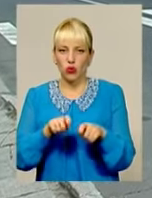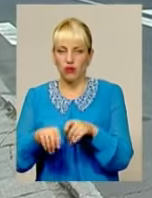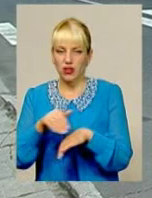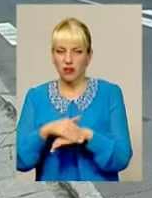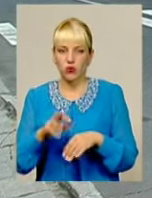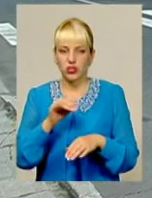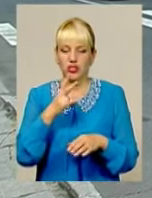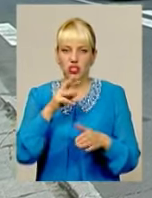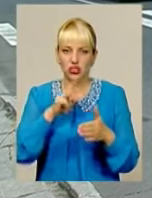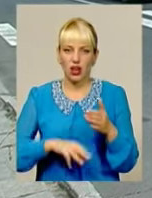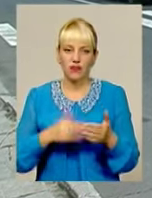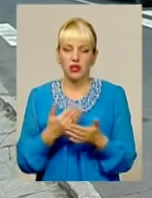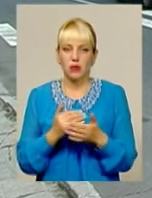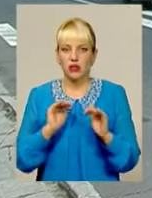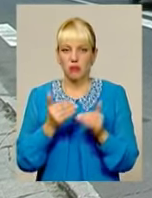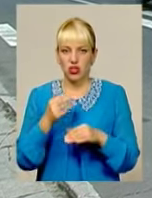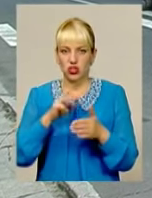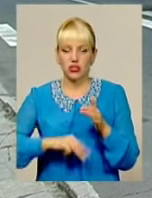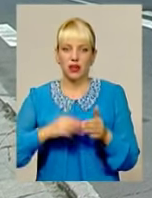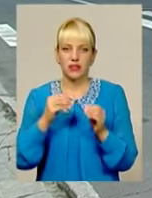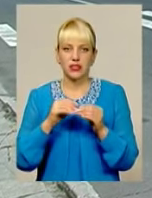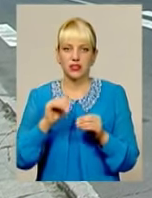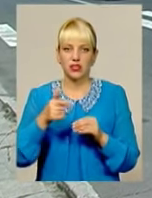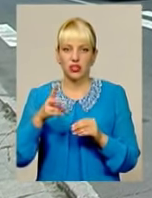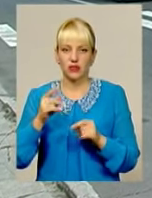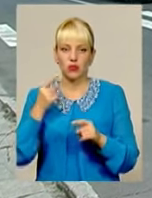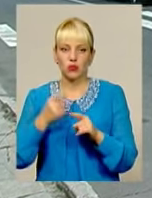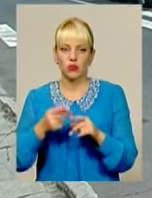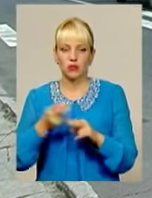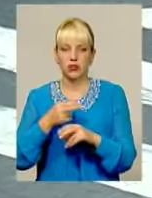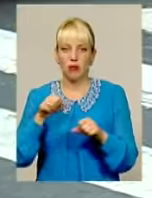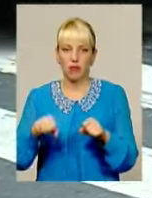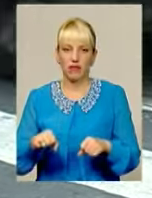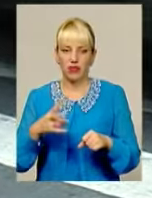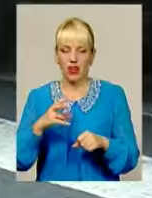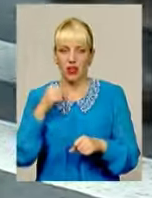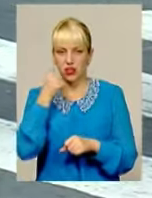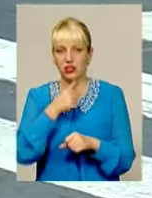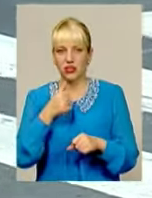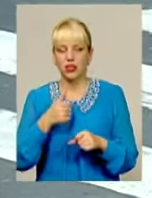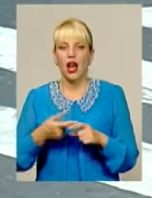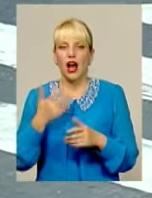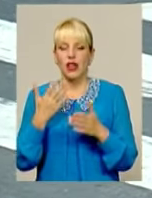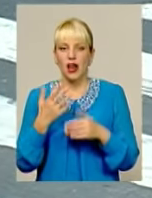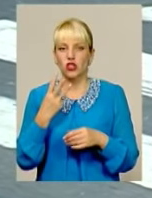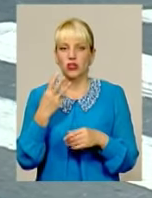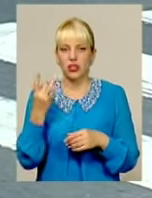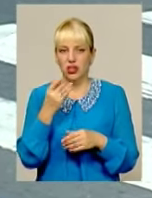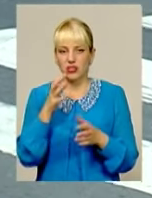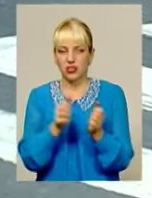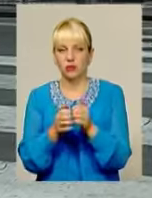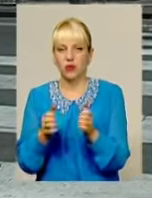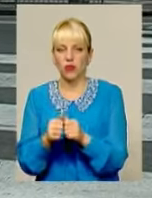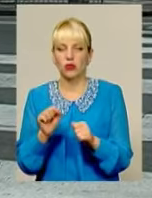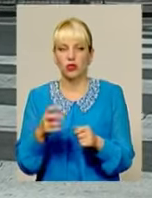правопорушення уже рівняється 10 тисячам гривень. Плюс позбавлення прав на рік. Якщо ж водія спіймають п'яного тричі, доведеться платити